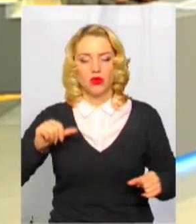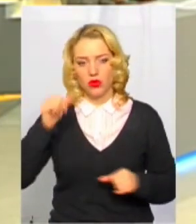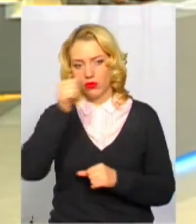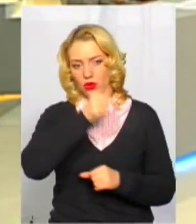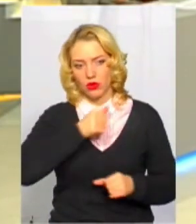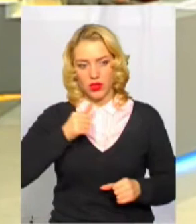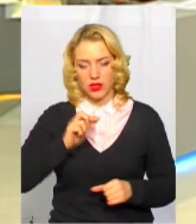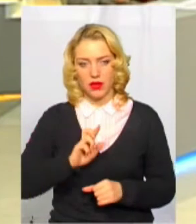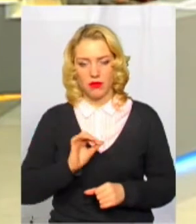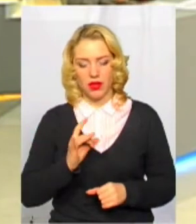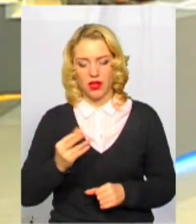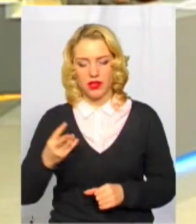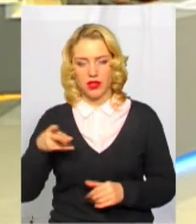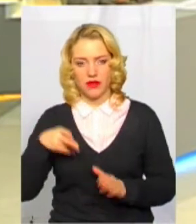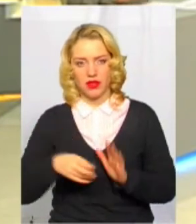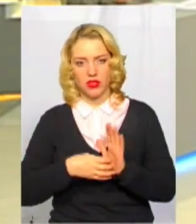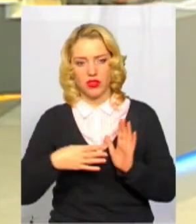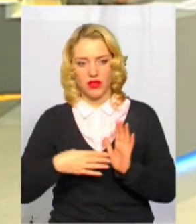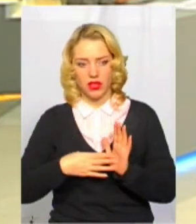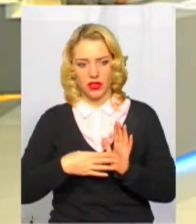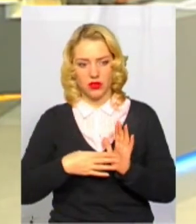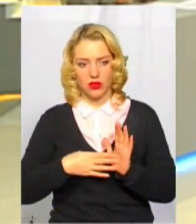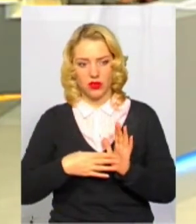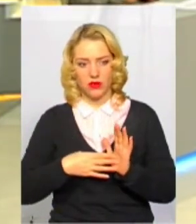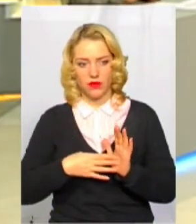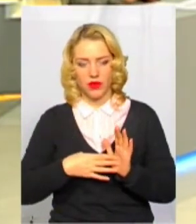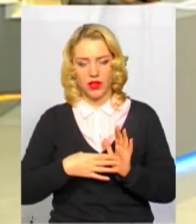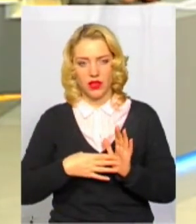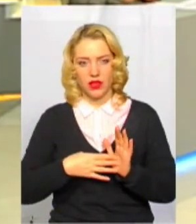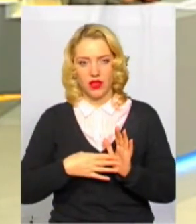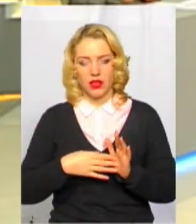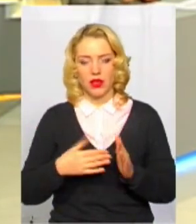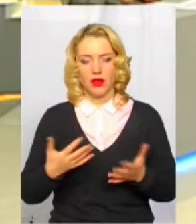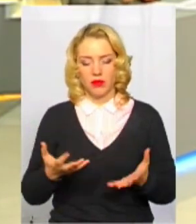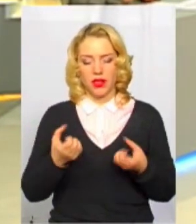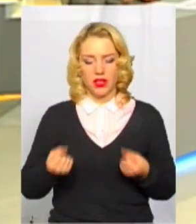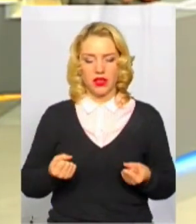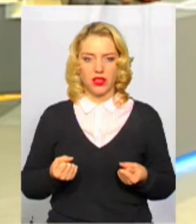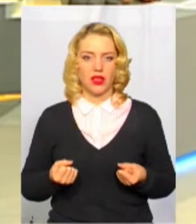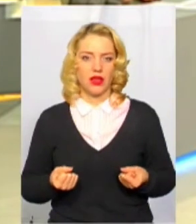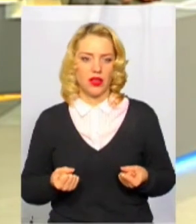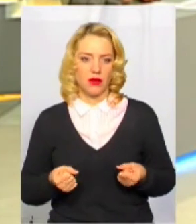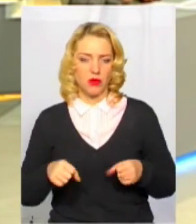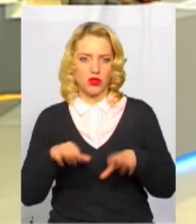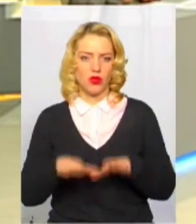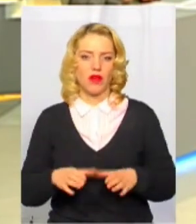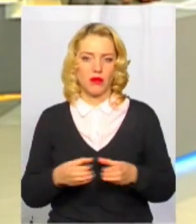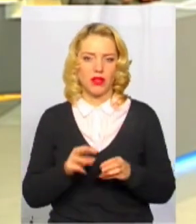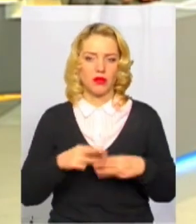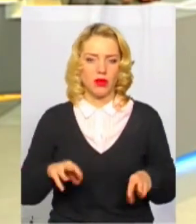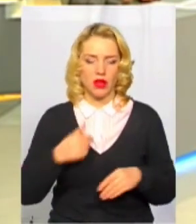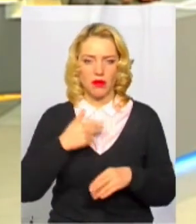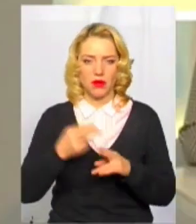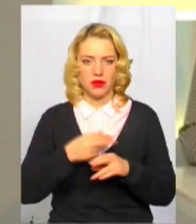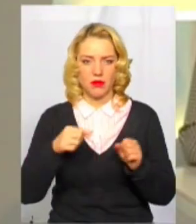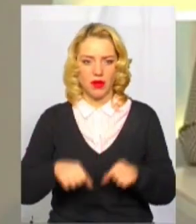році, в березні 2019-го, я вже живу 20-м роком, прийнята постанова Кабінету міністрів України, і ми, на жаль,